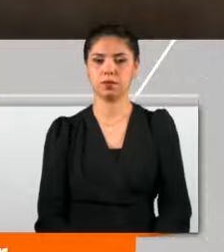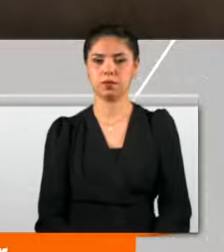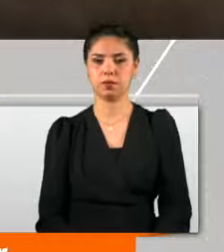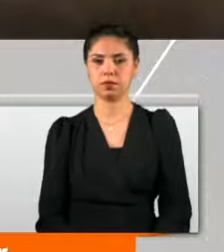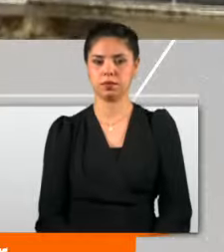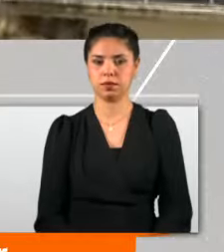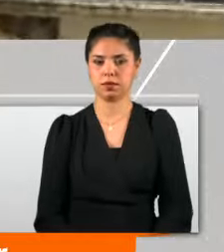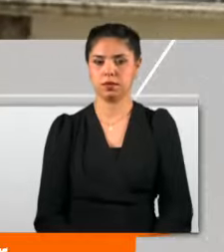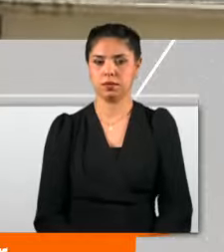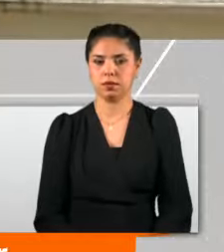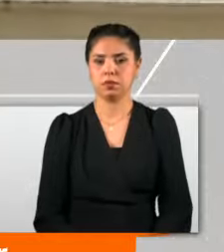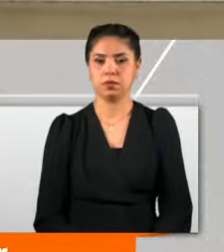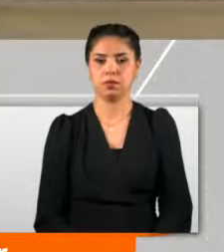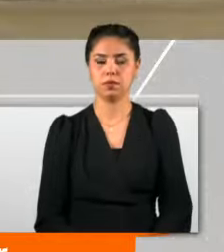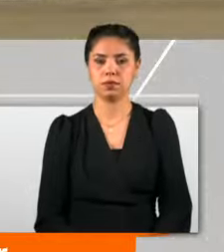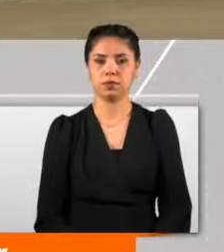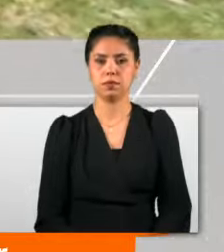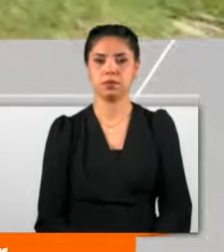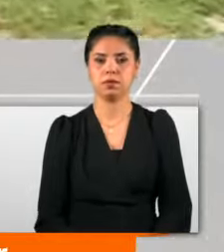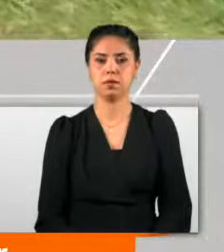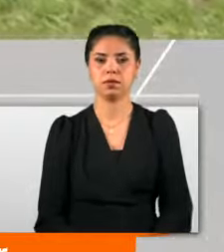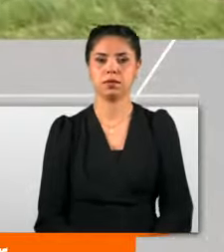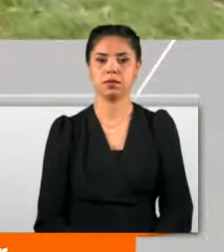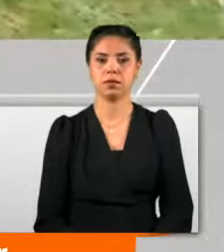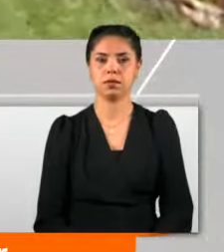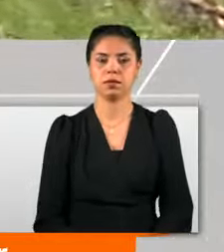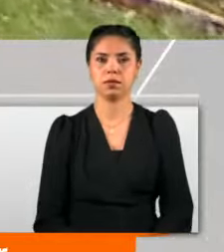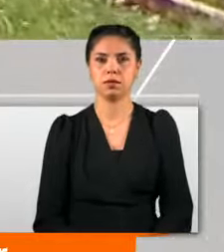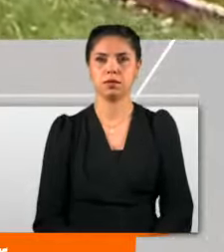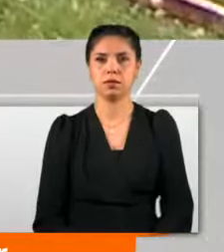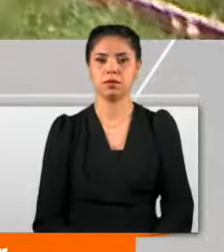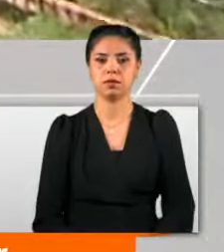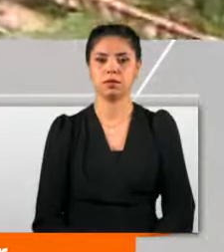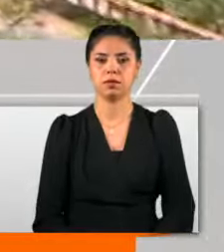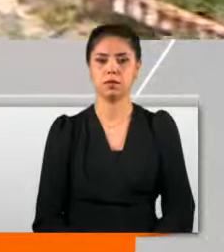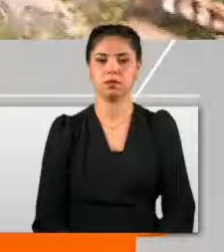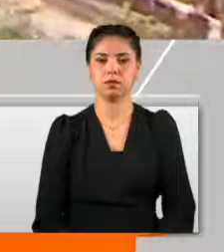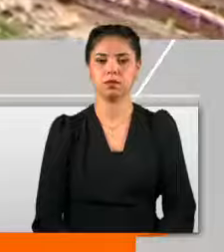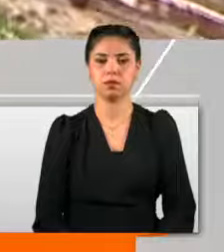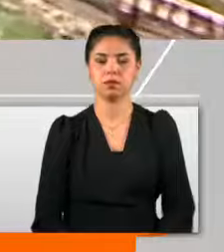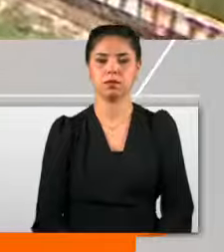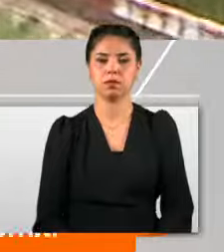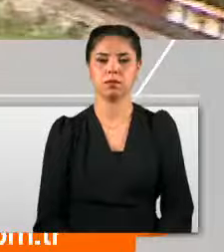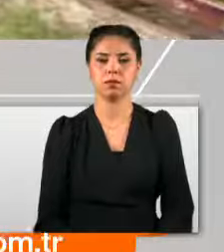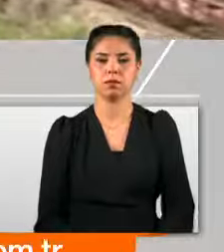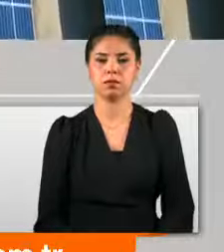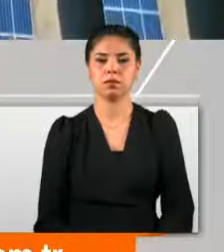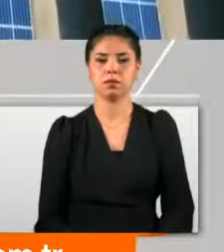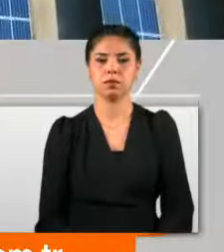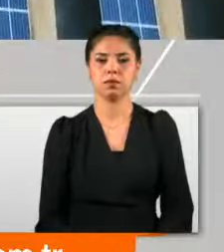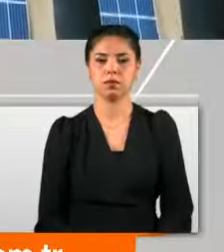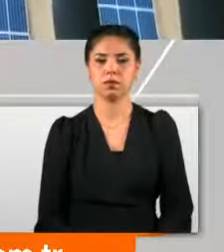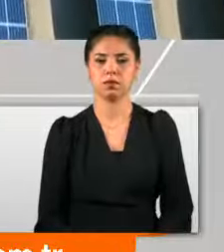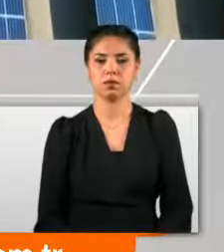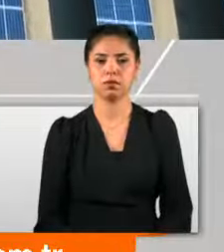ama yani burada öyle bir şey olmaz y gökyüzü Baksana bir kere güneş yok uygun mu peki Burası Güneş paneline ya burada